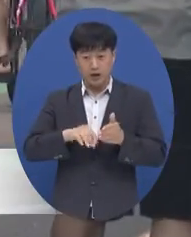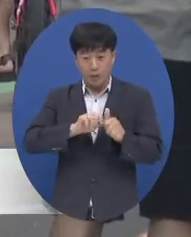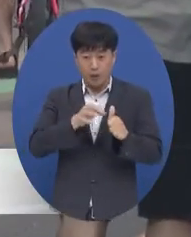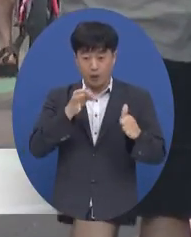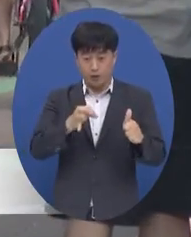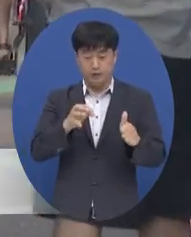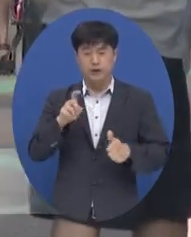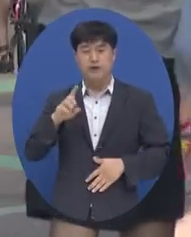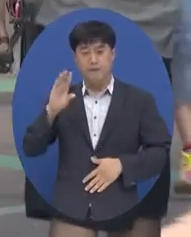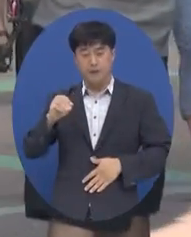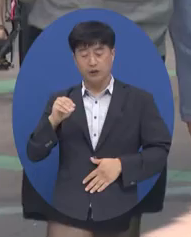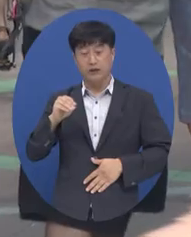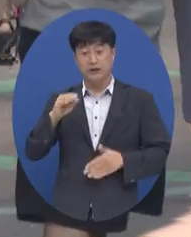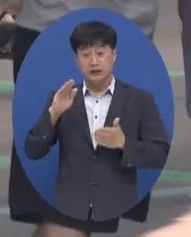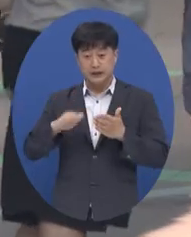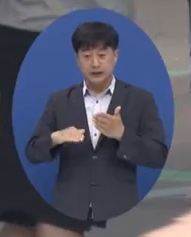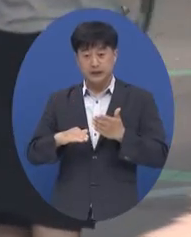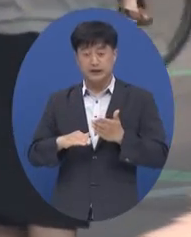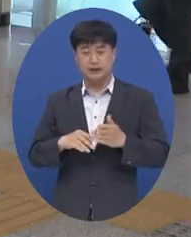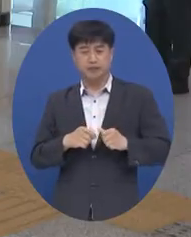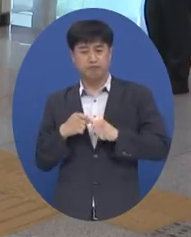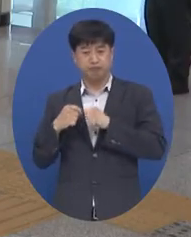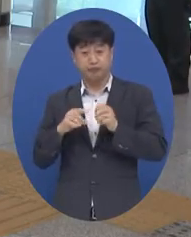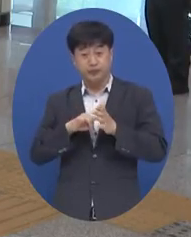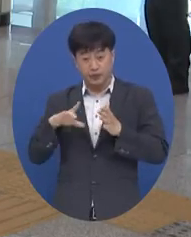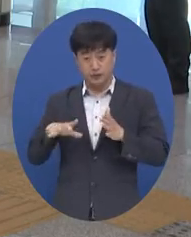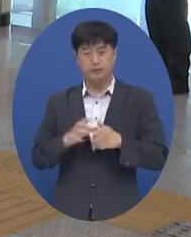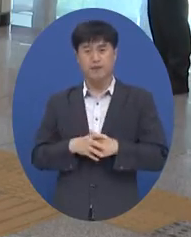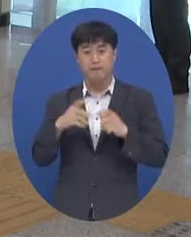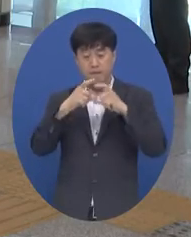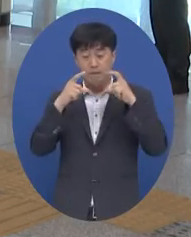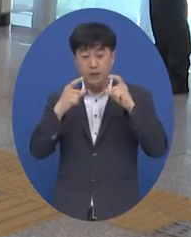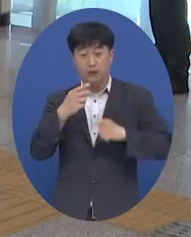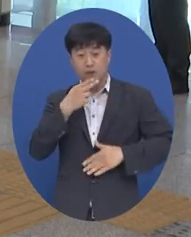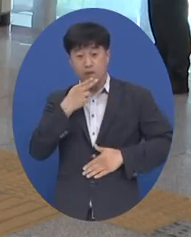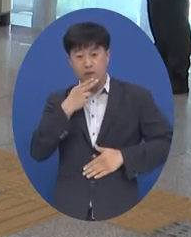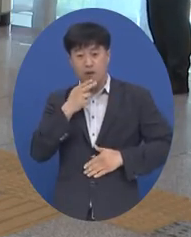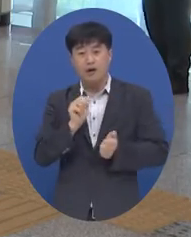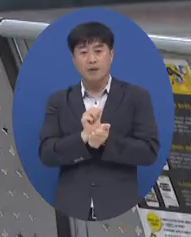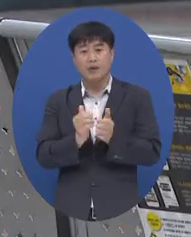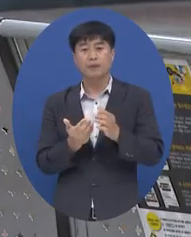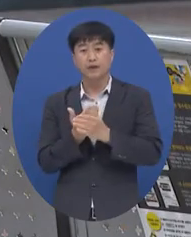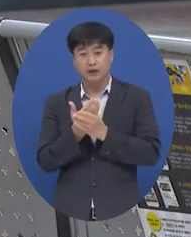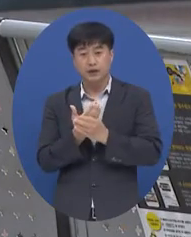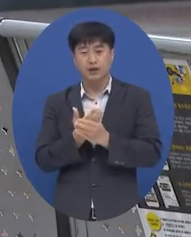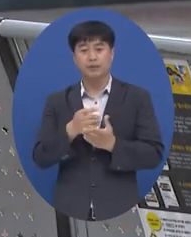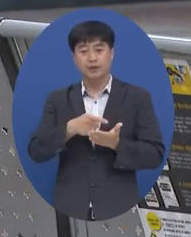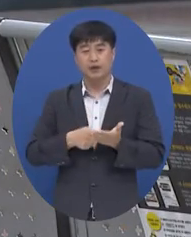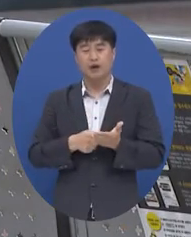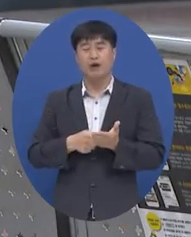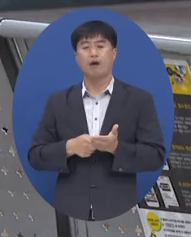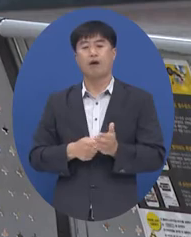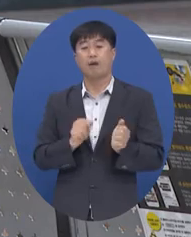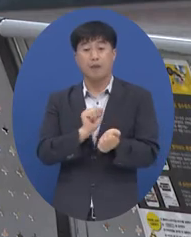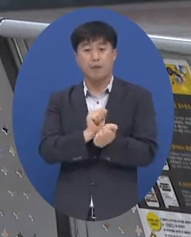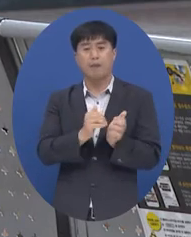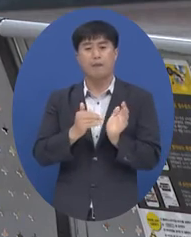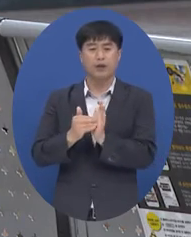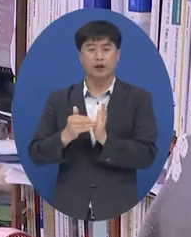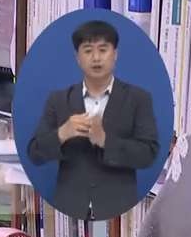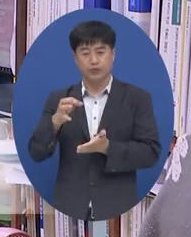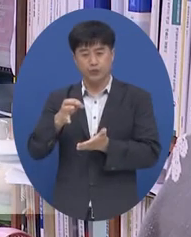이하 과태료가 부과되고 마스크 미착용으로 인해 감염과 같은 피해가 발생할 경우 방역 비용이 구상 청구될 수